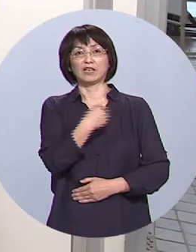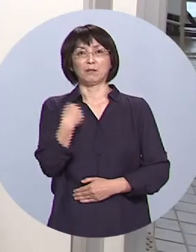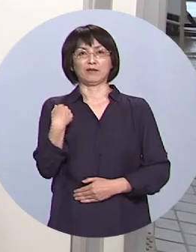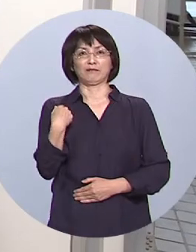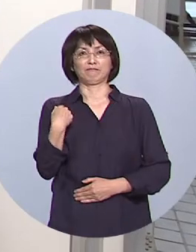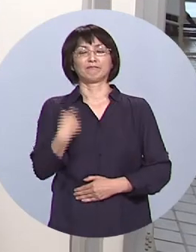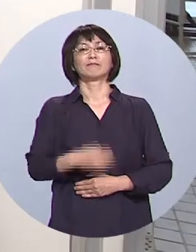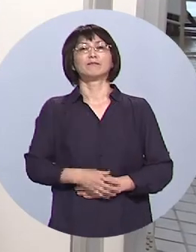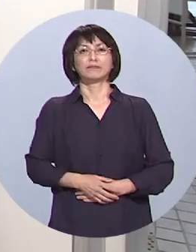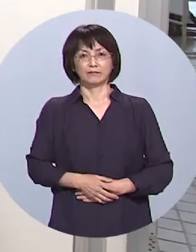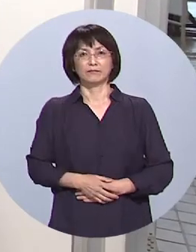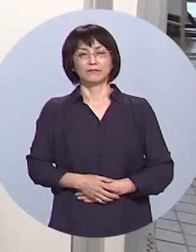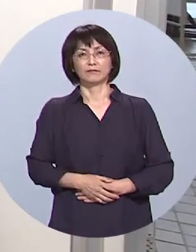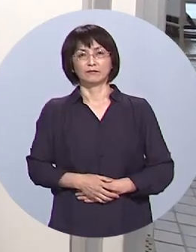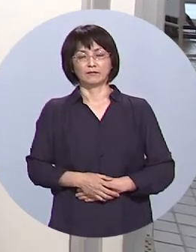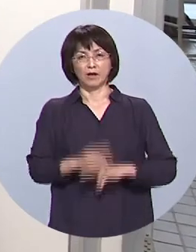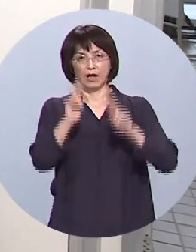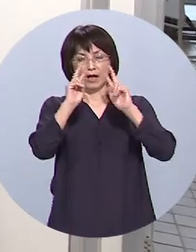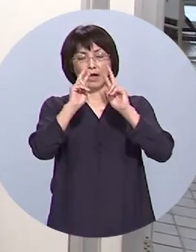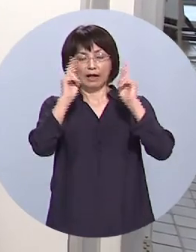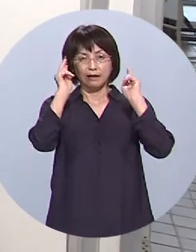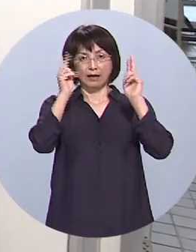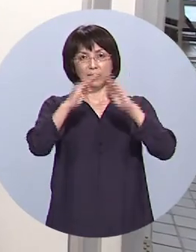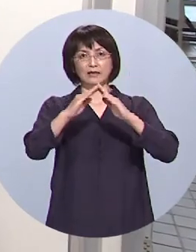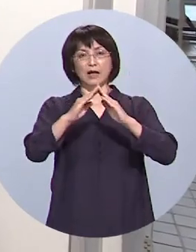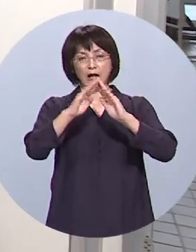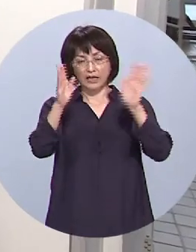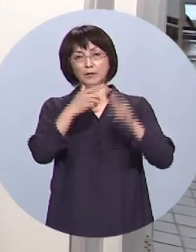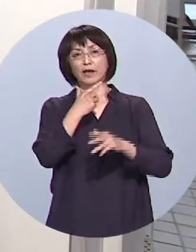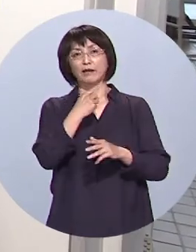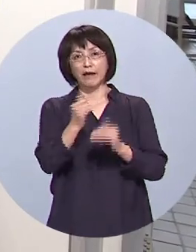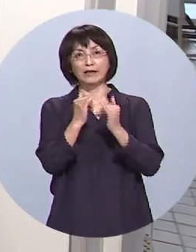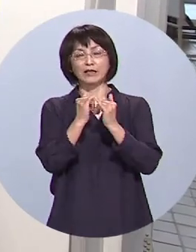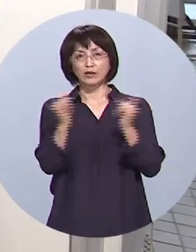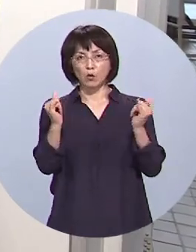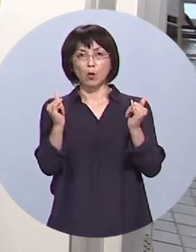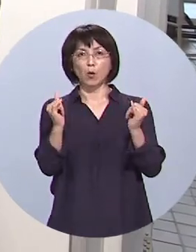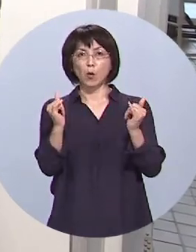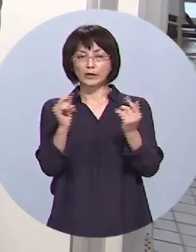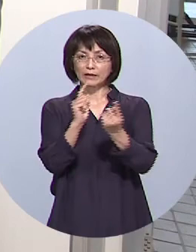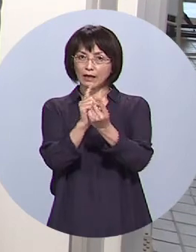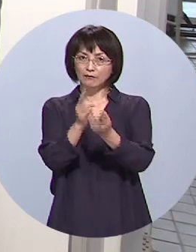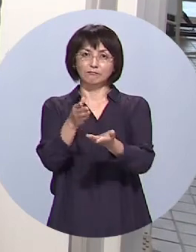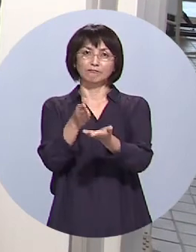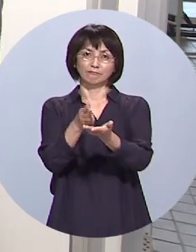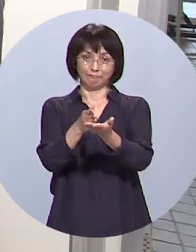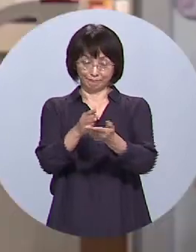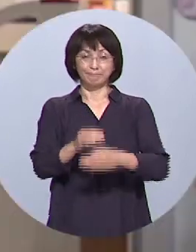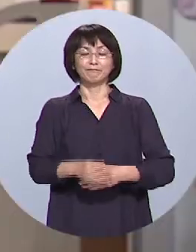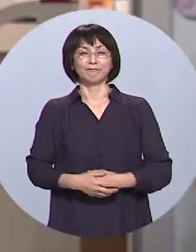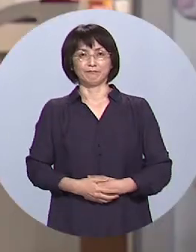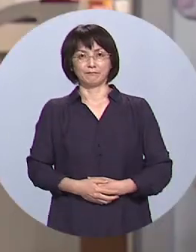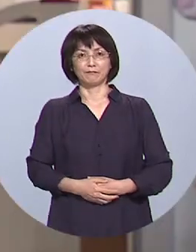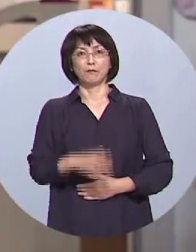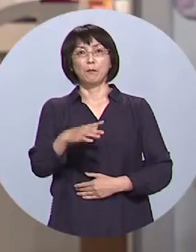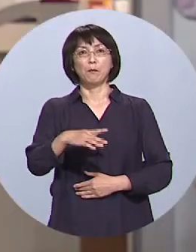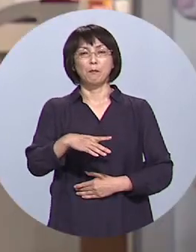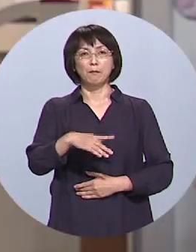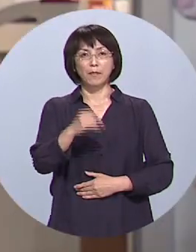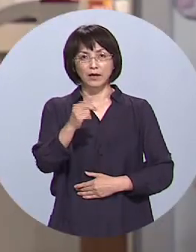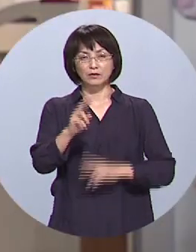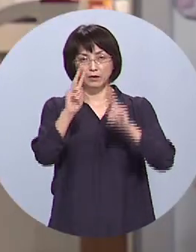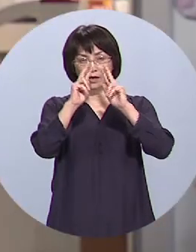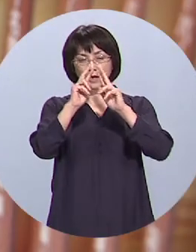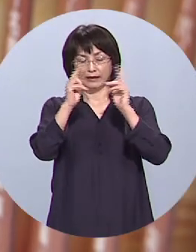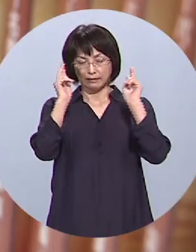では開業したいという方が具体的にどんなことができるか見てみましょう。 まずは開業